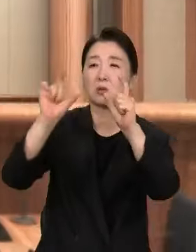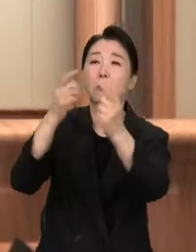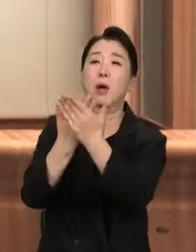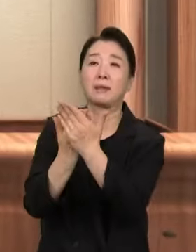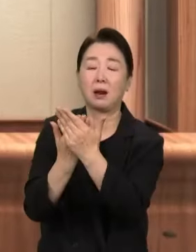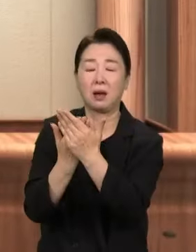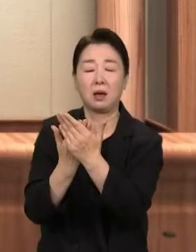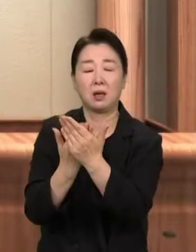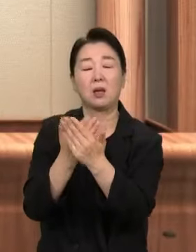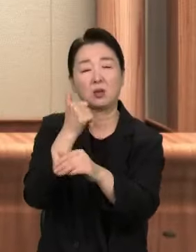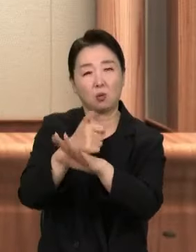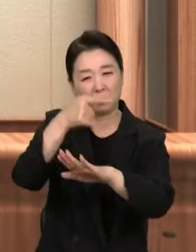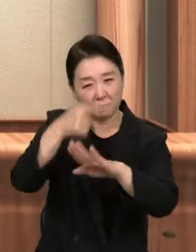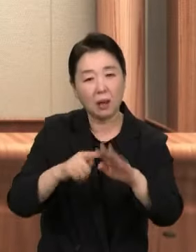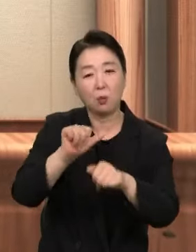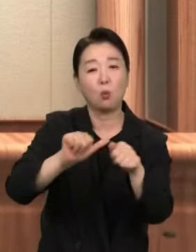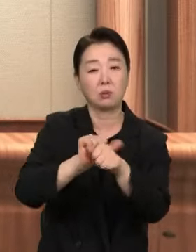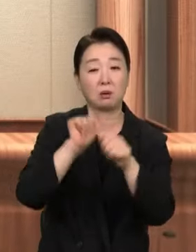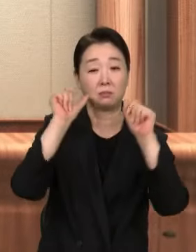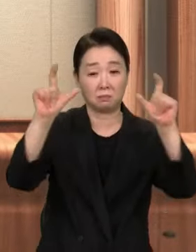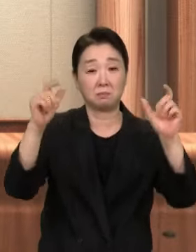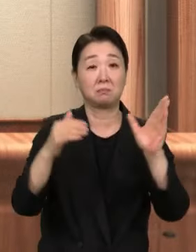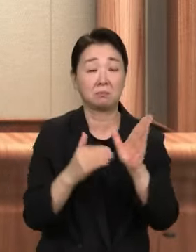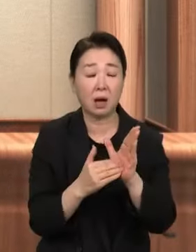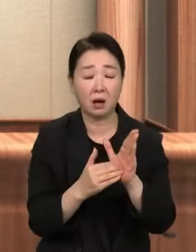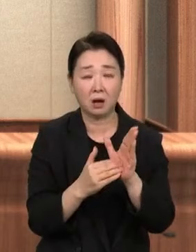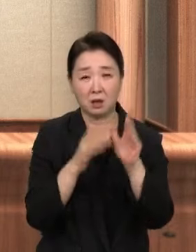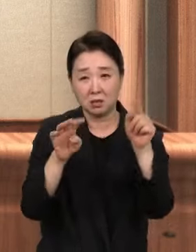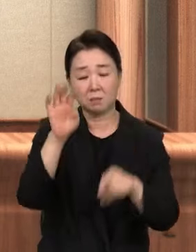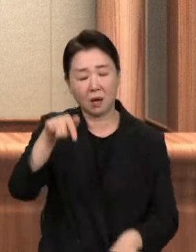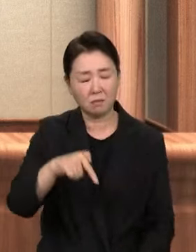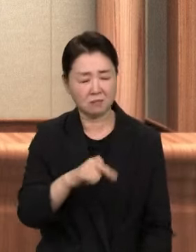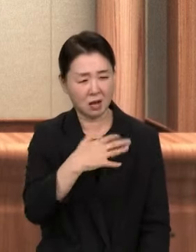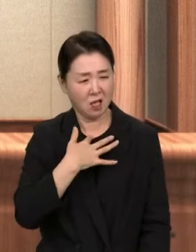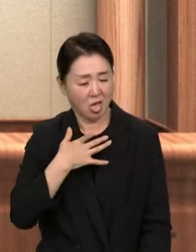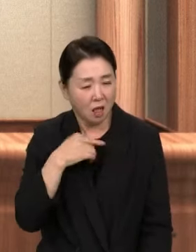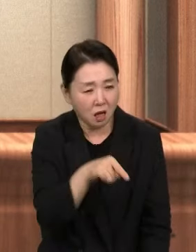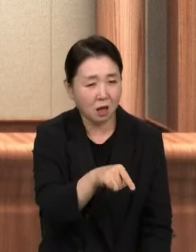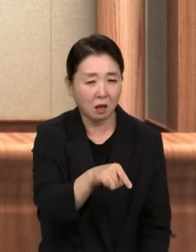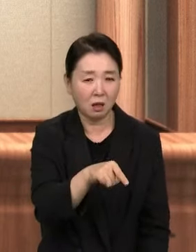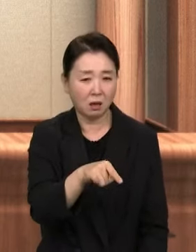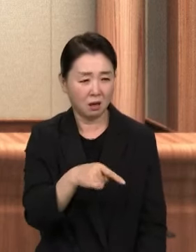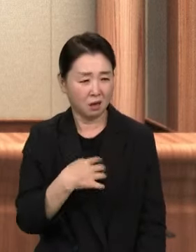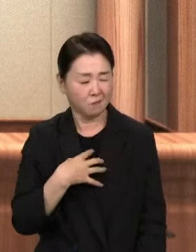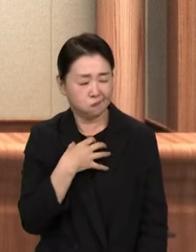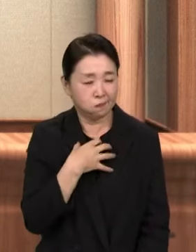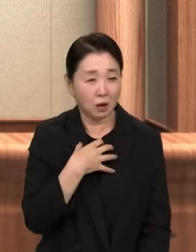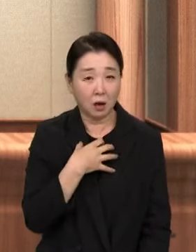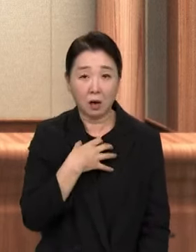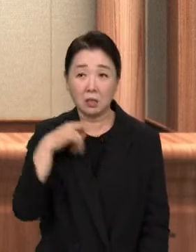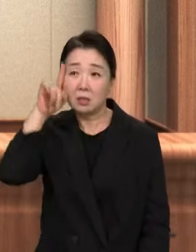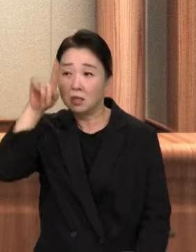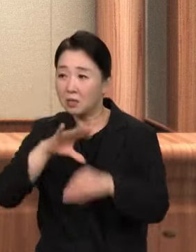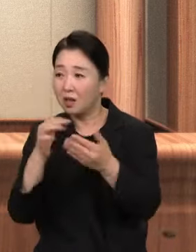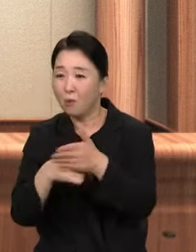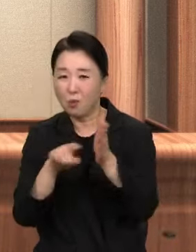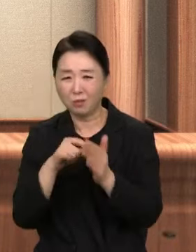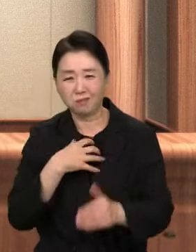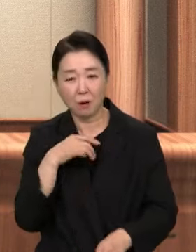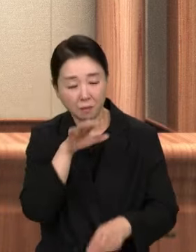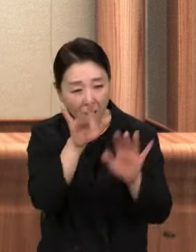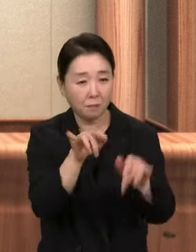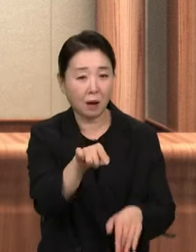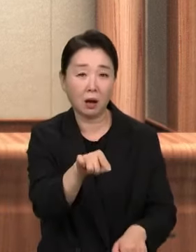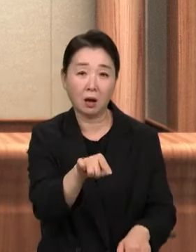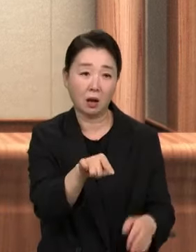직역 5년을 선고했습니다 재판부는 입에 담기도 역겨운 내용을 스 풀기 위해 썼다고 하는 것이라며 피해자가 느낄